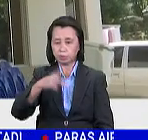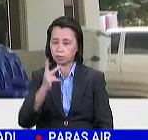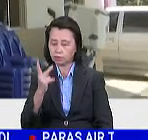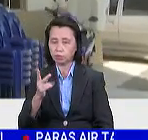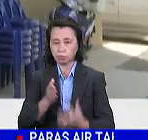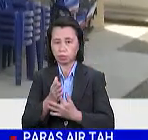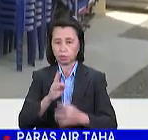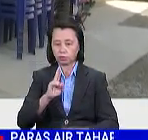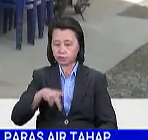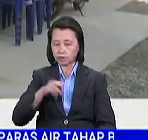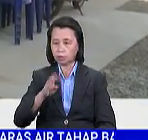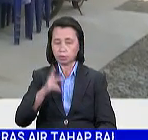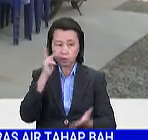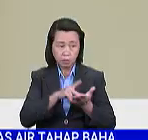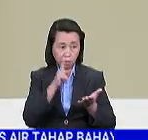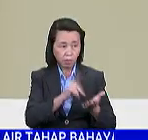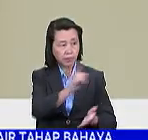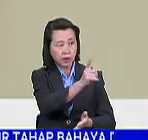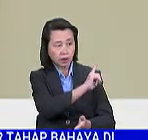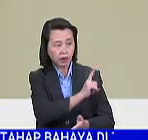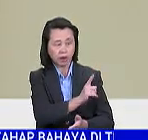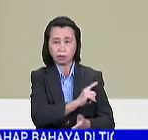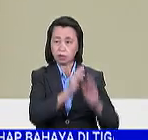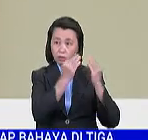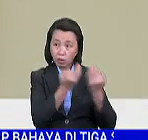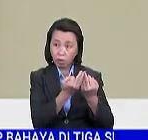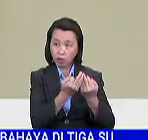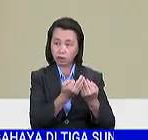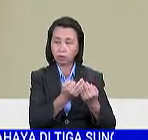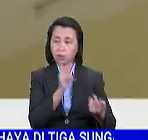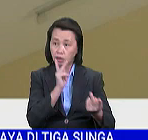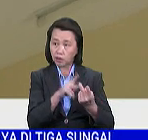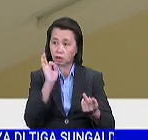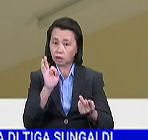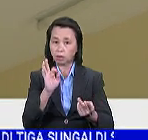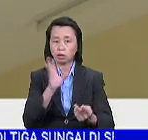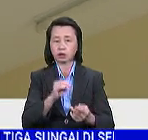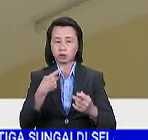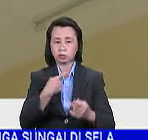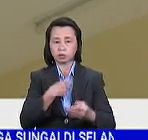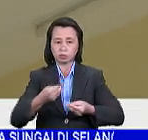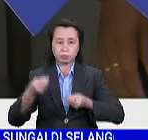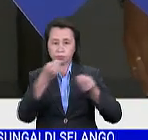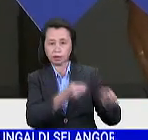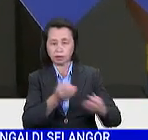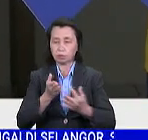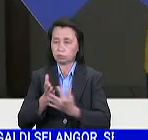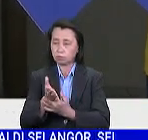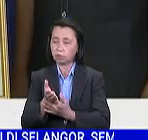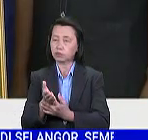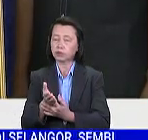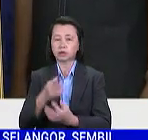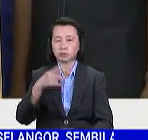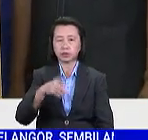melalui unit pipi makan mengenal pasti mana-mana keluarga yang lebih layak dan juga kita memberikan melalui